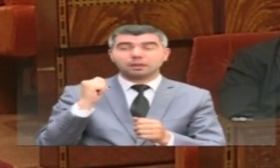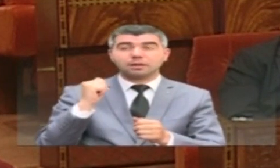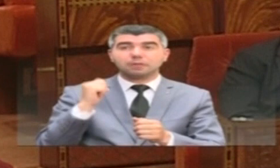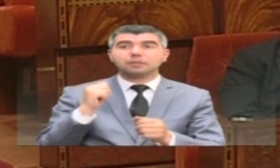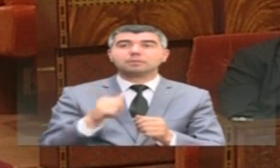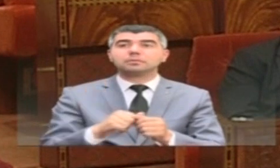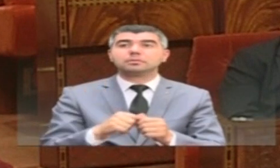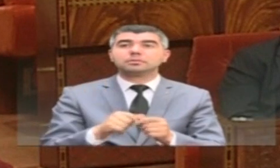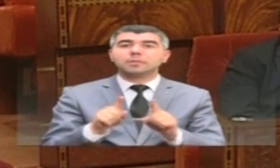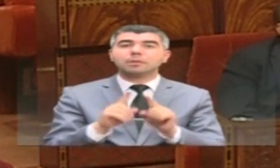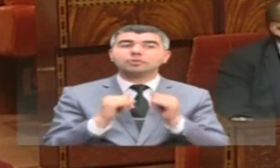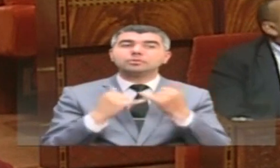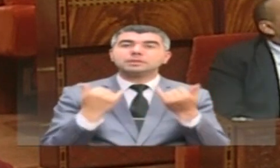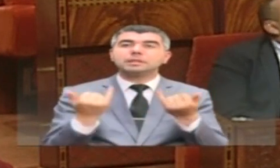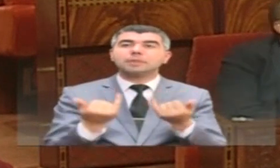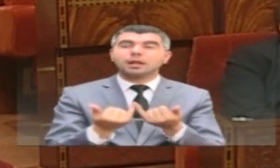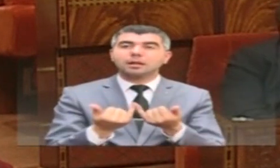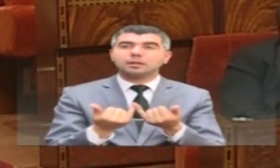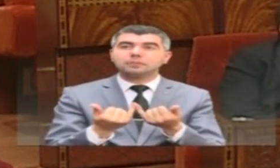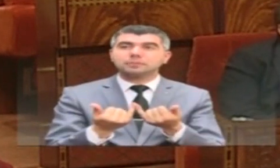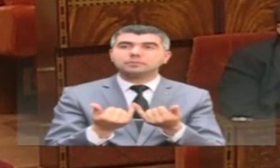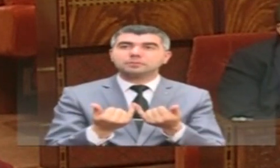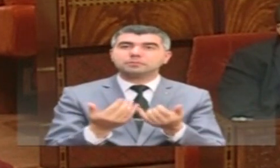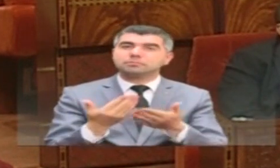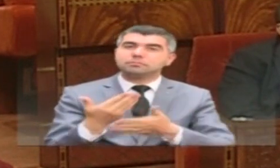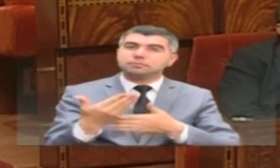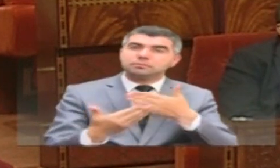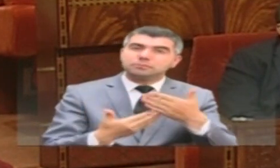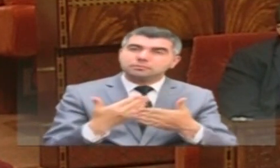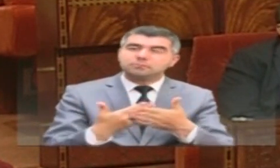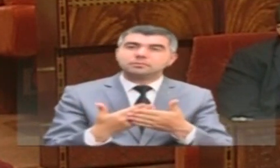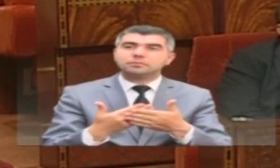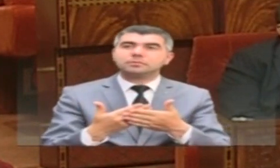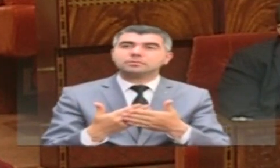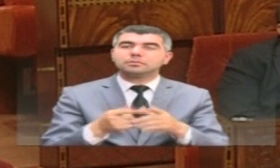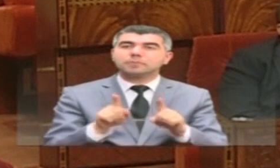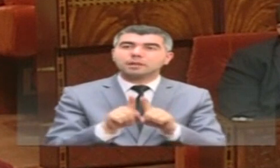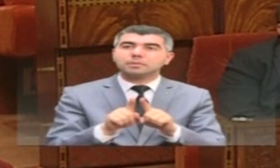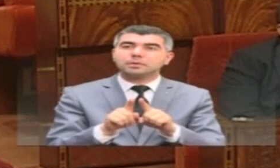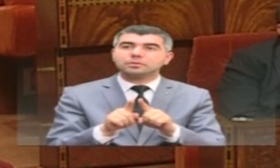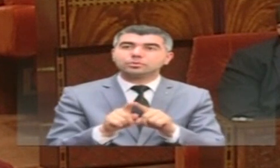قرار ديال لان الاستمراريه ديال المؤسسات، فانتدبنا